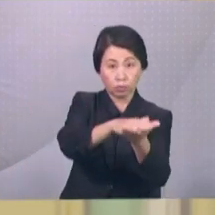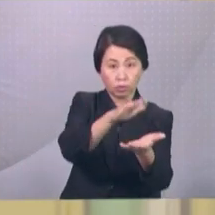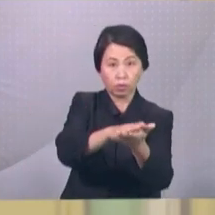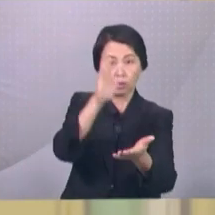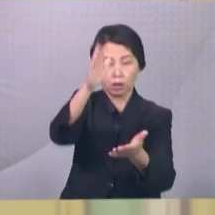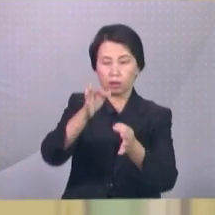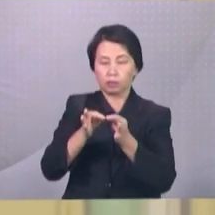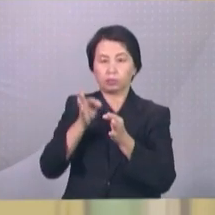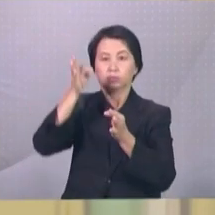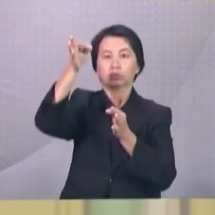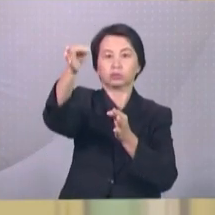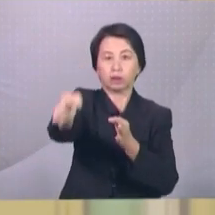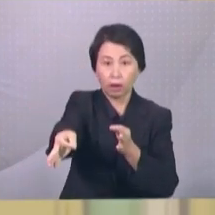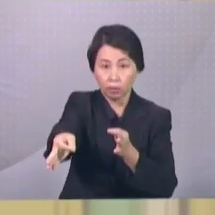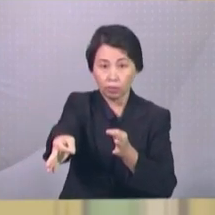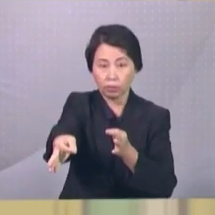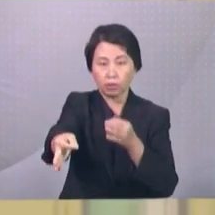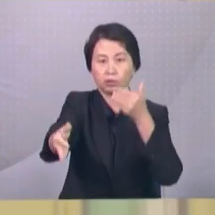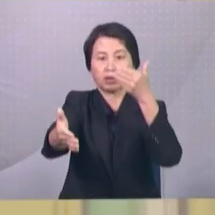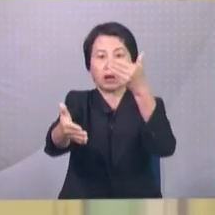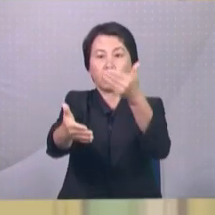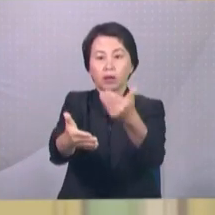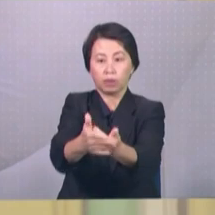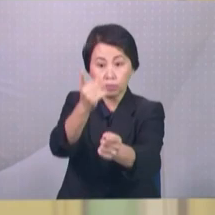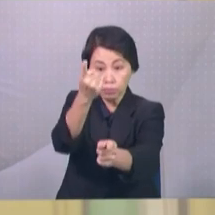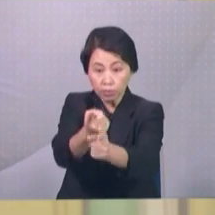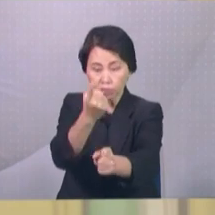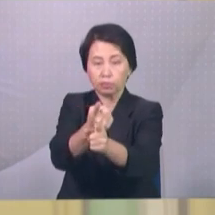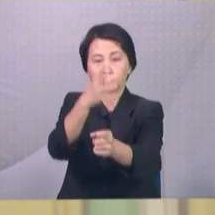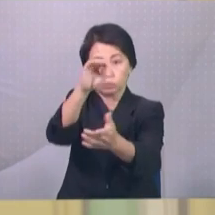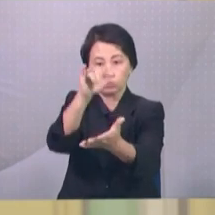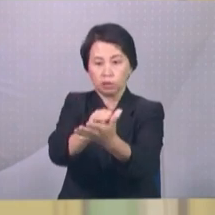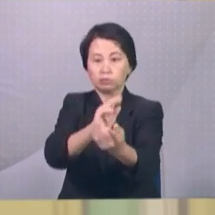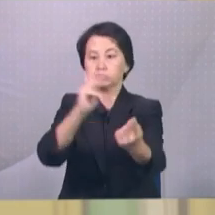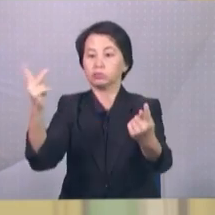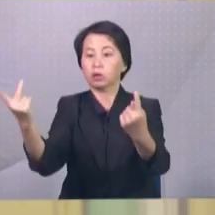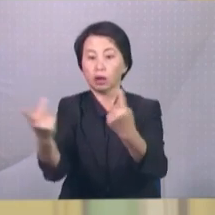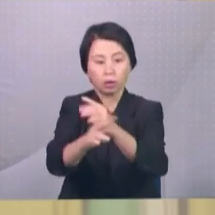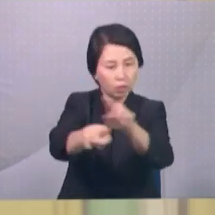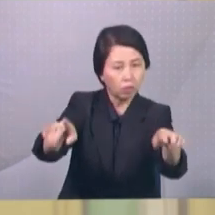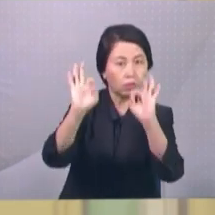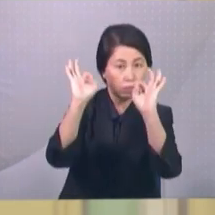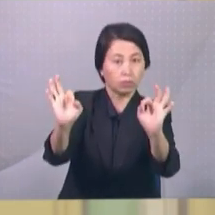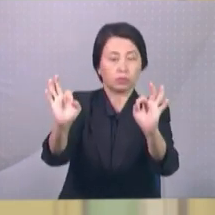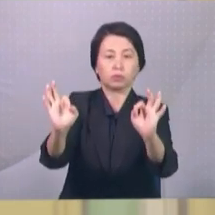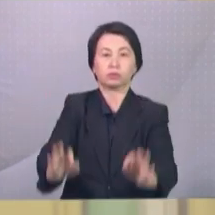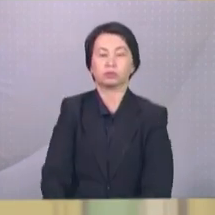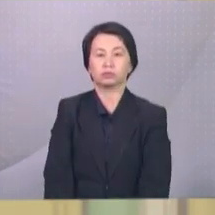akan ditangguhkan dahulu sehingga kita benar-benar yakin keadaan telah kembali pulih.